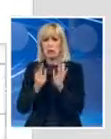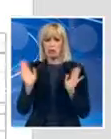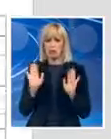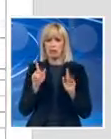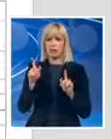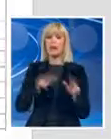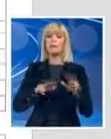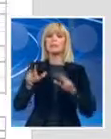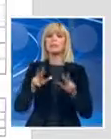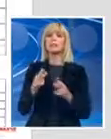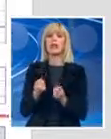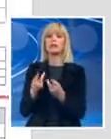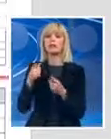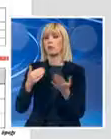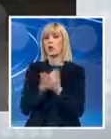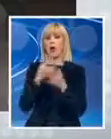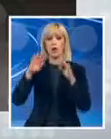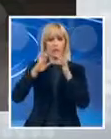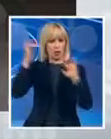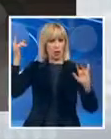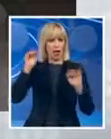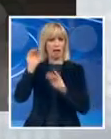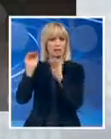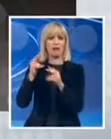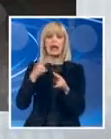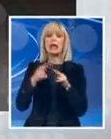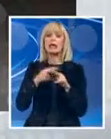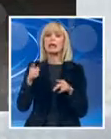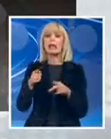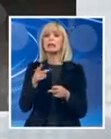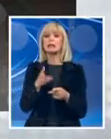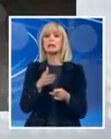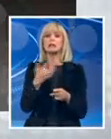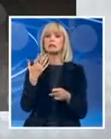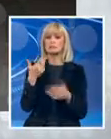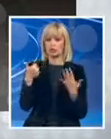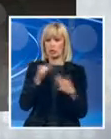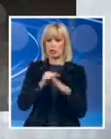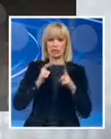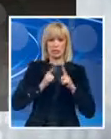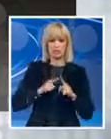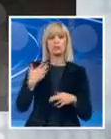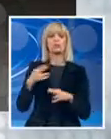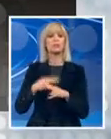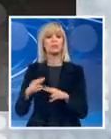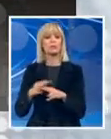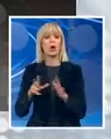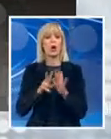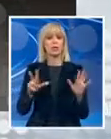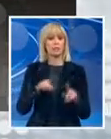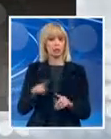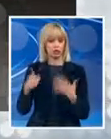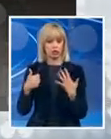Ministarstvo privrede je uvelo elektronsku prijavu. Kreditni deo uz pola godine mirovanja i otplatu od 18 do